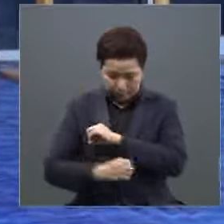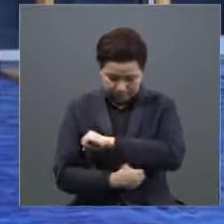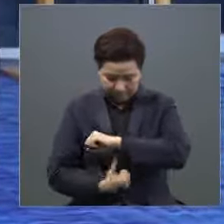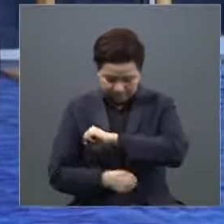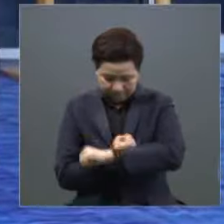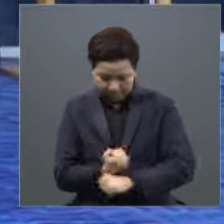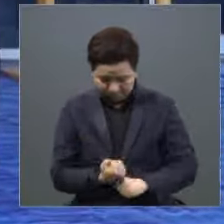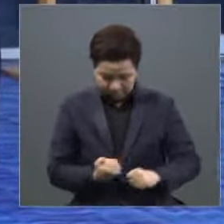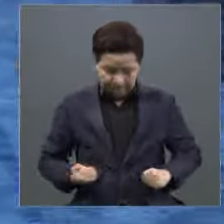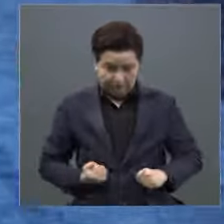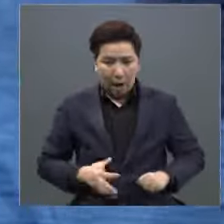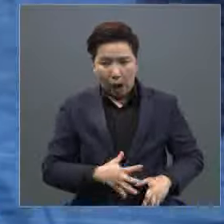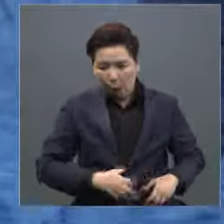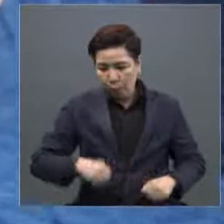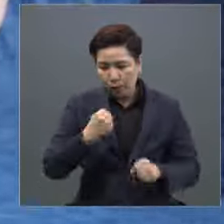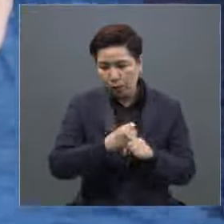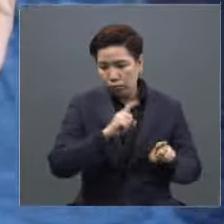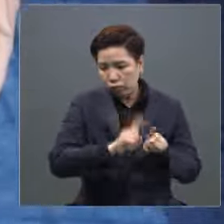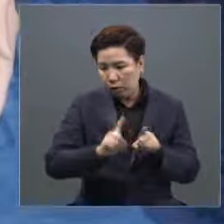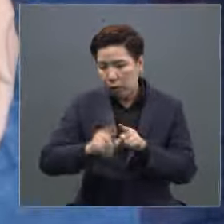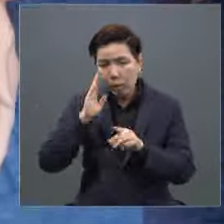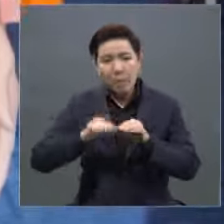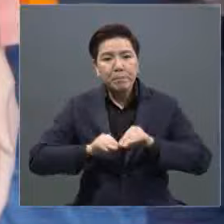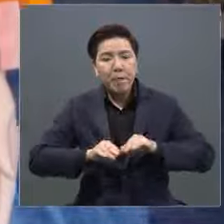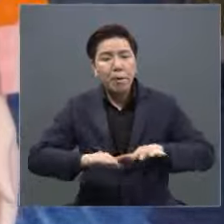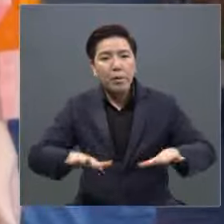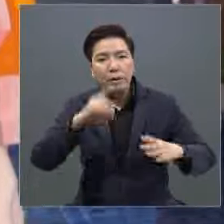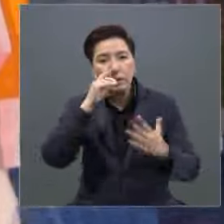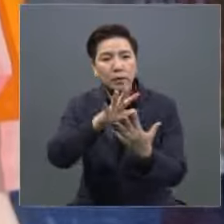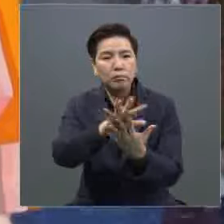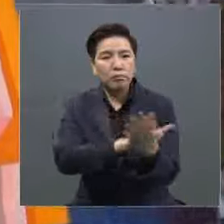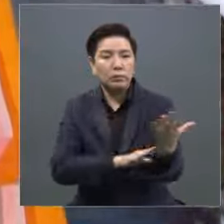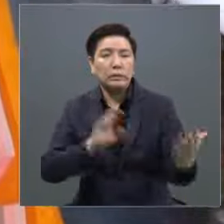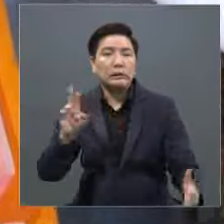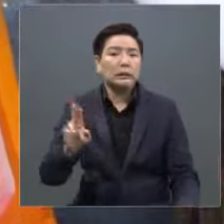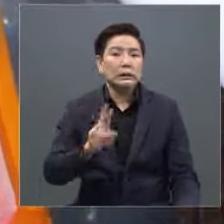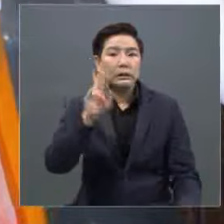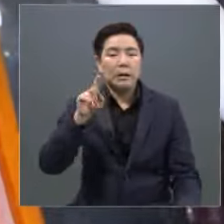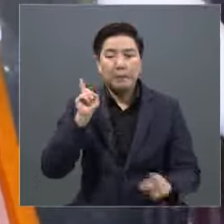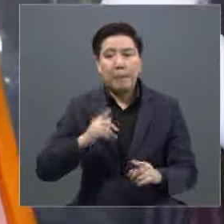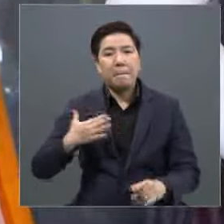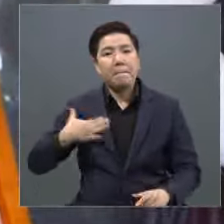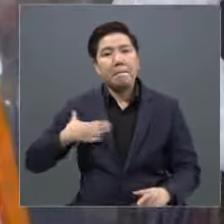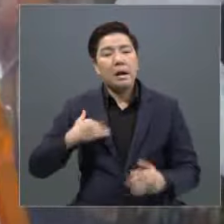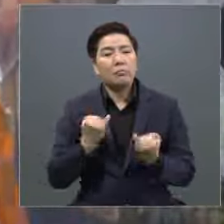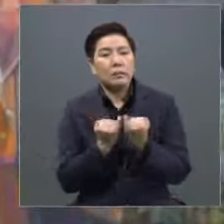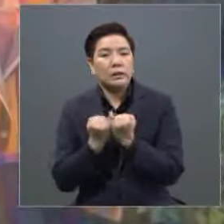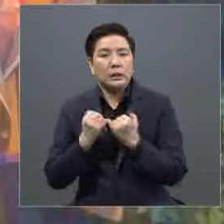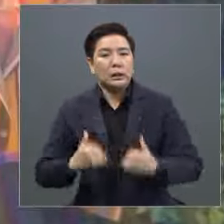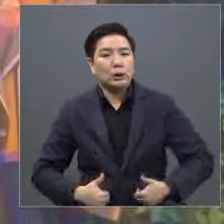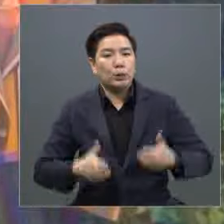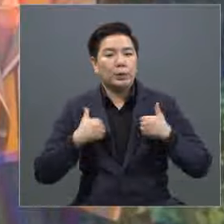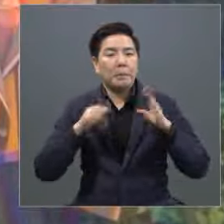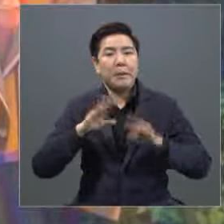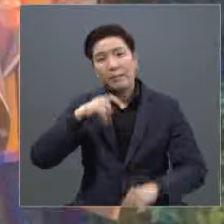ประยุกต์ใช้ประโยชน์หลากหลายนานวันก็เกิดการแพร่หลายไปทั่วประเทศพัฒนาจนกลายเป็นอาภรณ์ผูกพันในวิถีชีวิตแบ